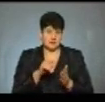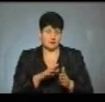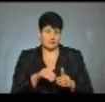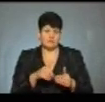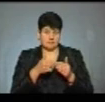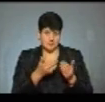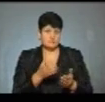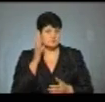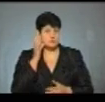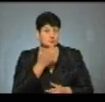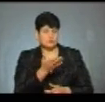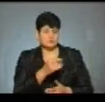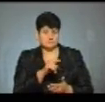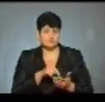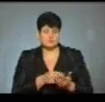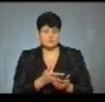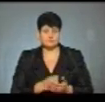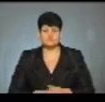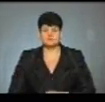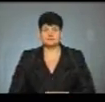Васильєву. Давайте послухаємо, що вони кажуть.